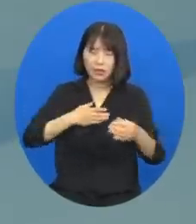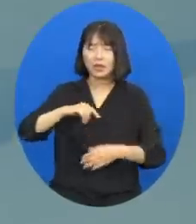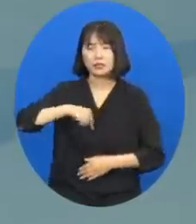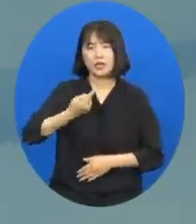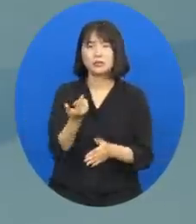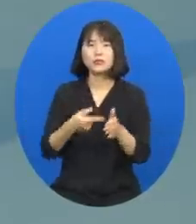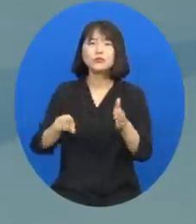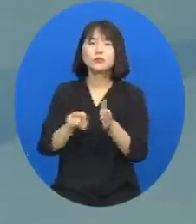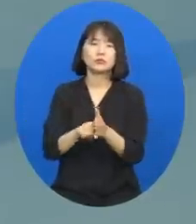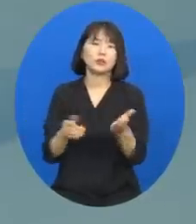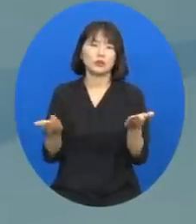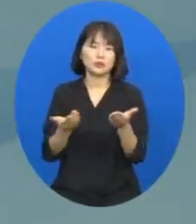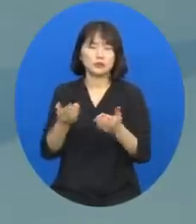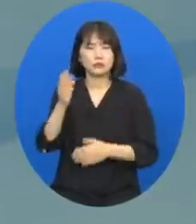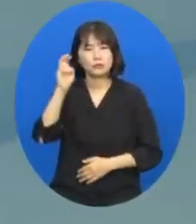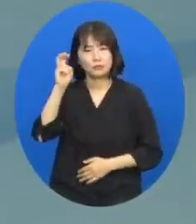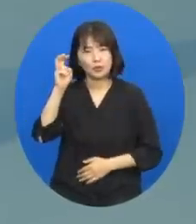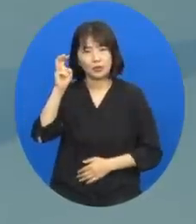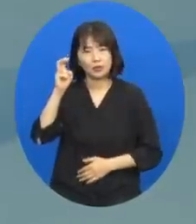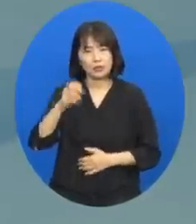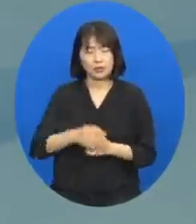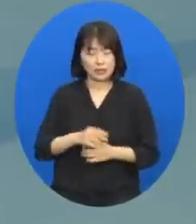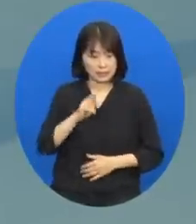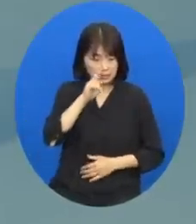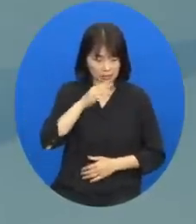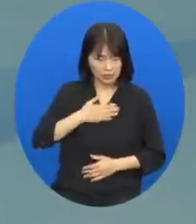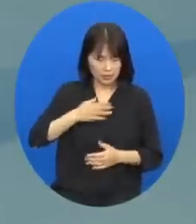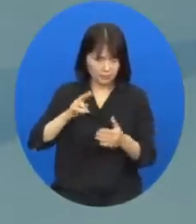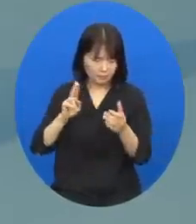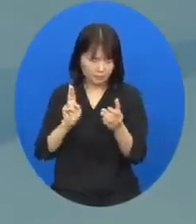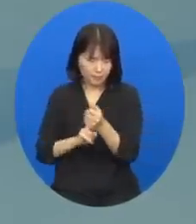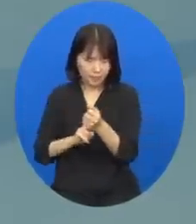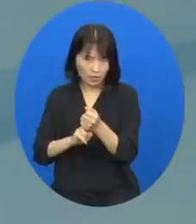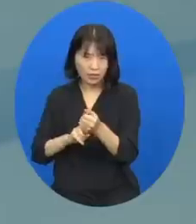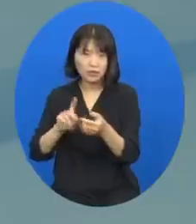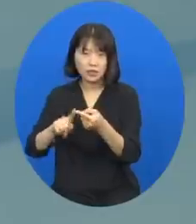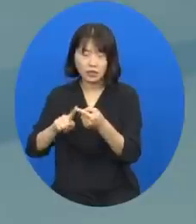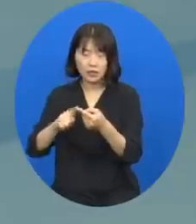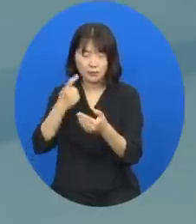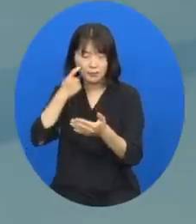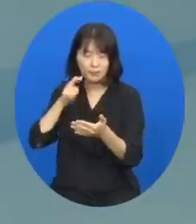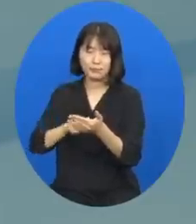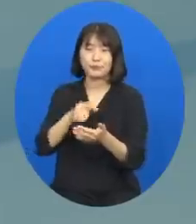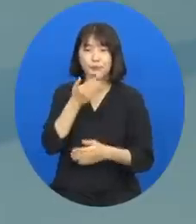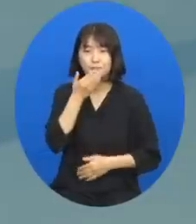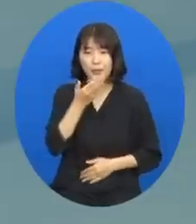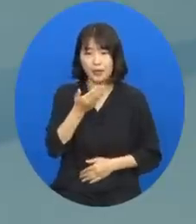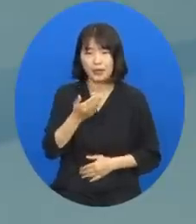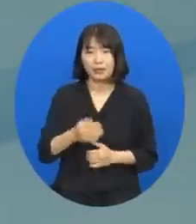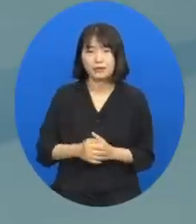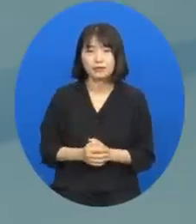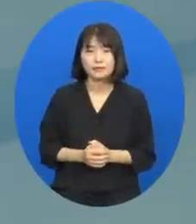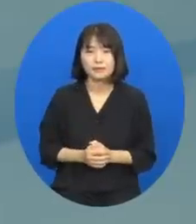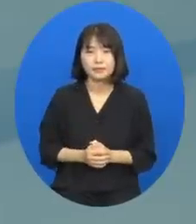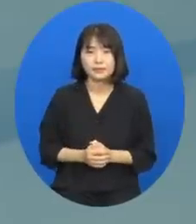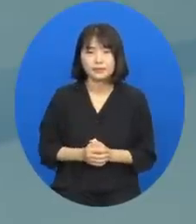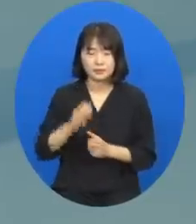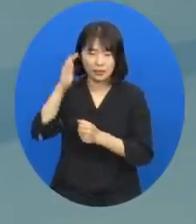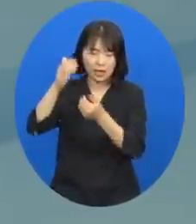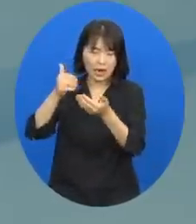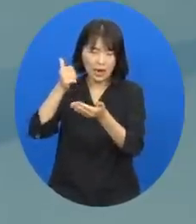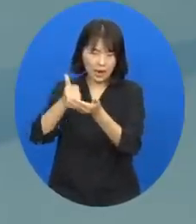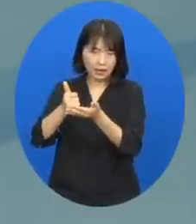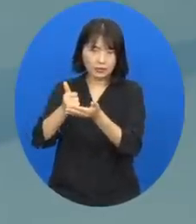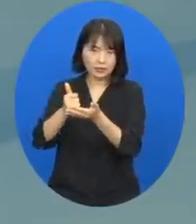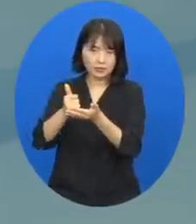있는 그 무엇을 보게 합니다 그래서 하나님의 일을 한다고 하면서 주님과 동행